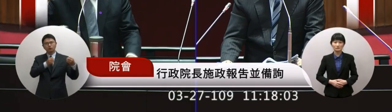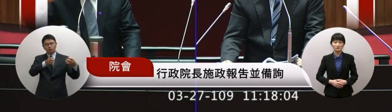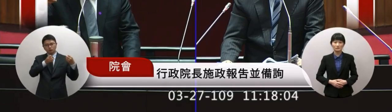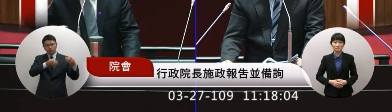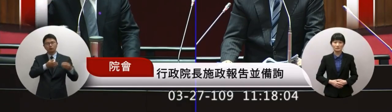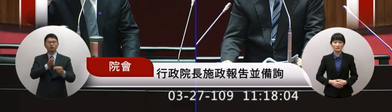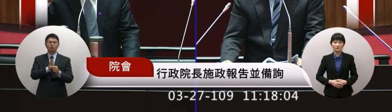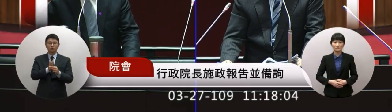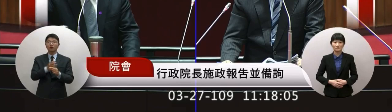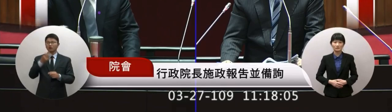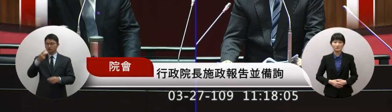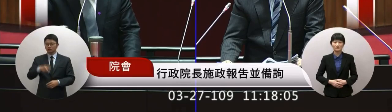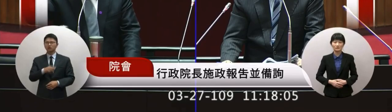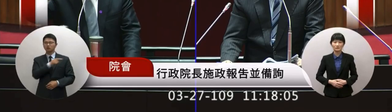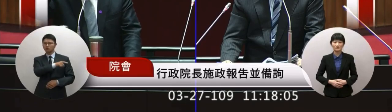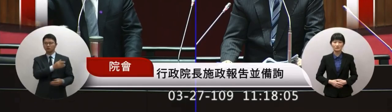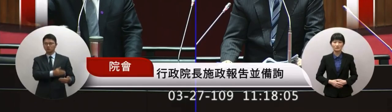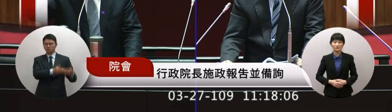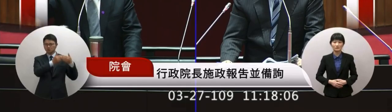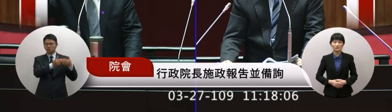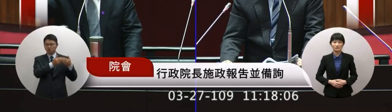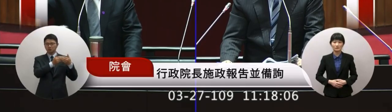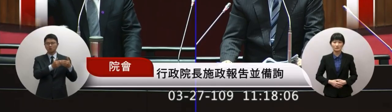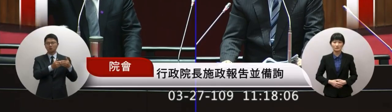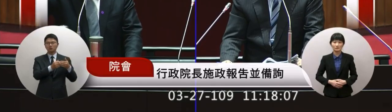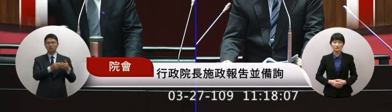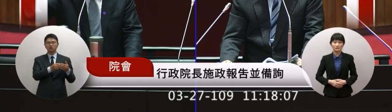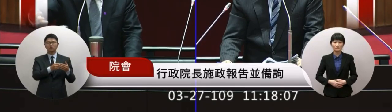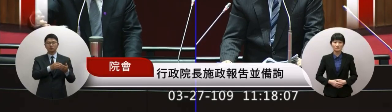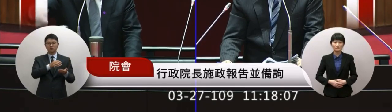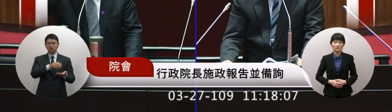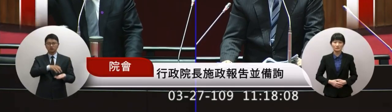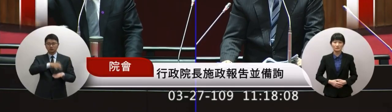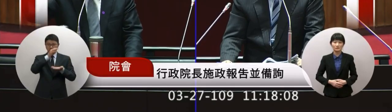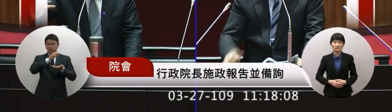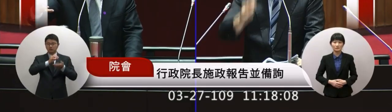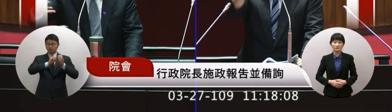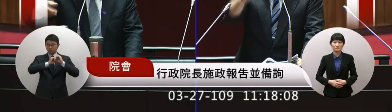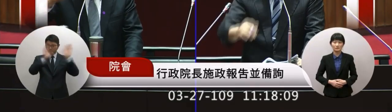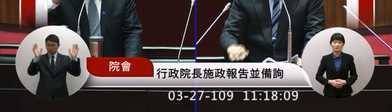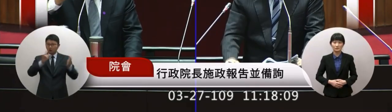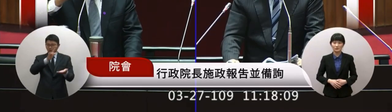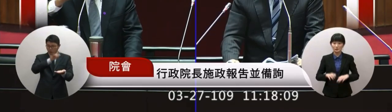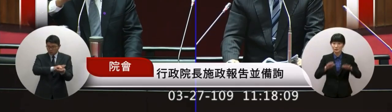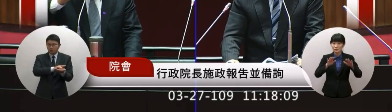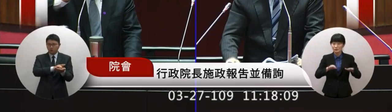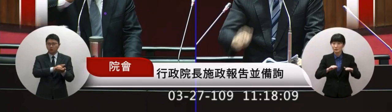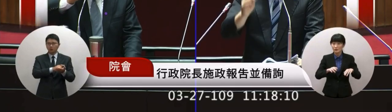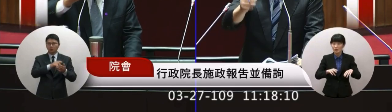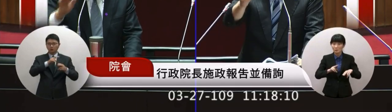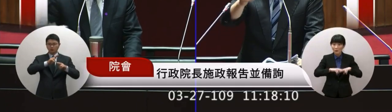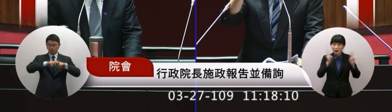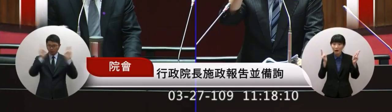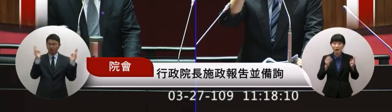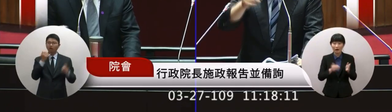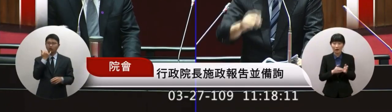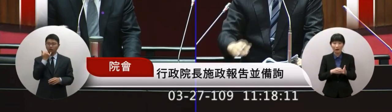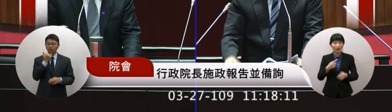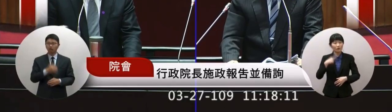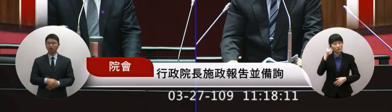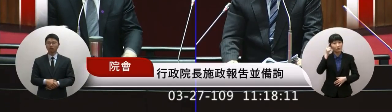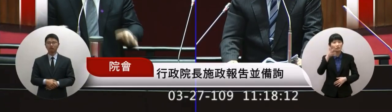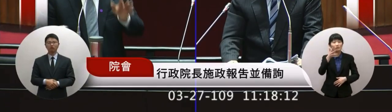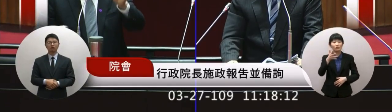面看起来中国有说要武汉解除了等等， 4月8号要解除嘛。那现在就是我